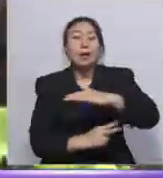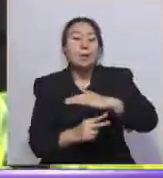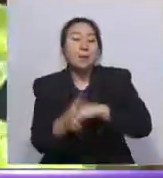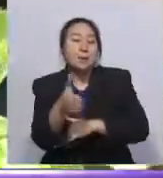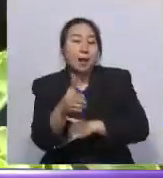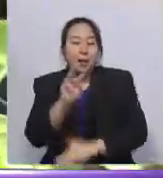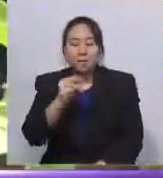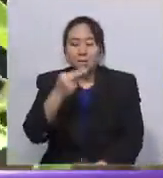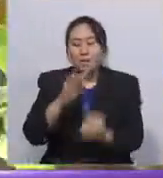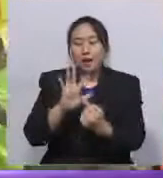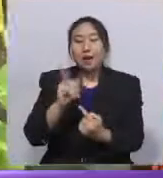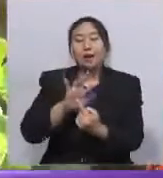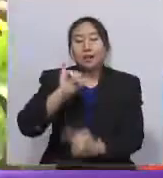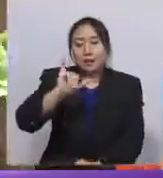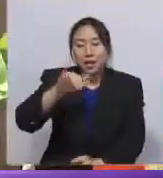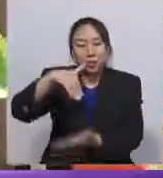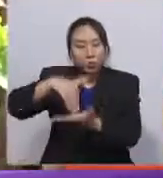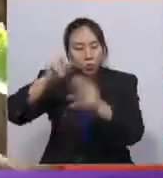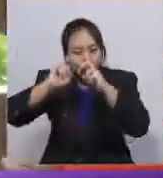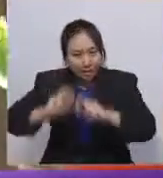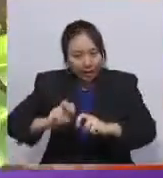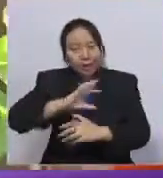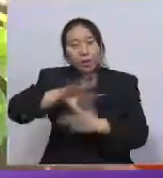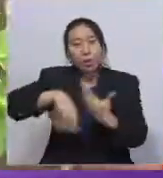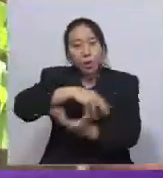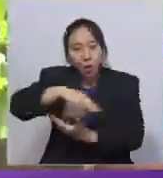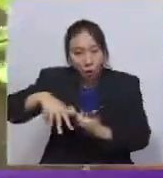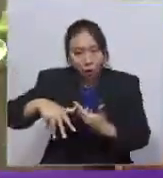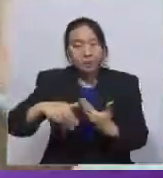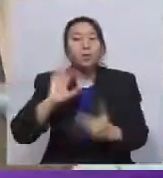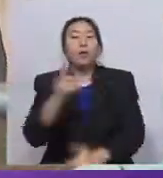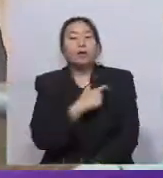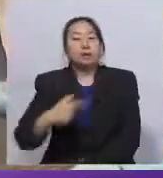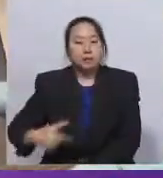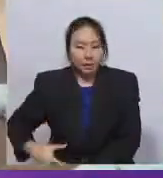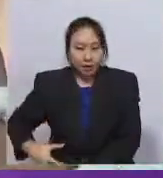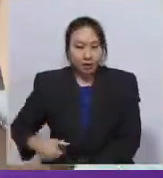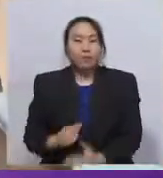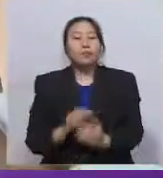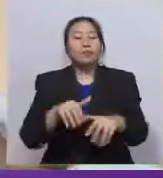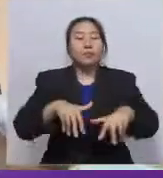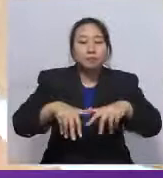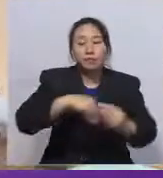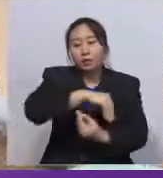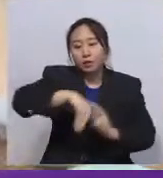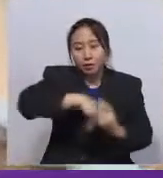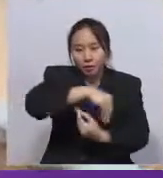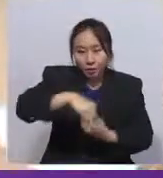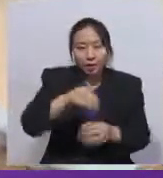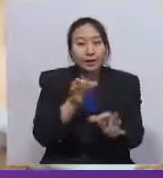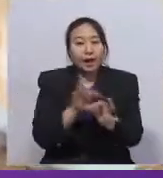าชัยศูนย์วิจัยและพัฒนาสิ่งแวดล้อมแหลมผักเปี้ยอันเนื่องมาจากพระราชดำริวิสาหกิจชุมชนแพปลาธนาค